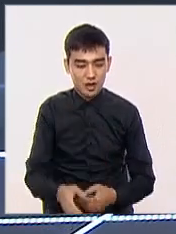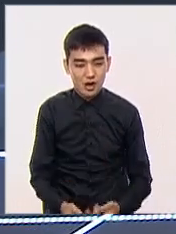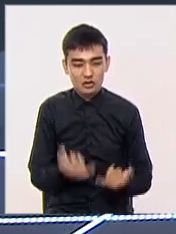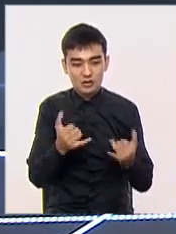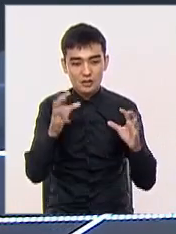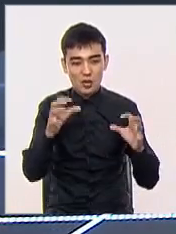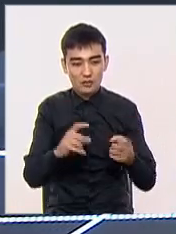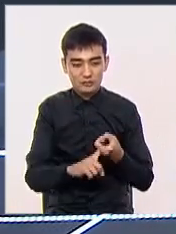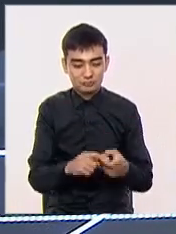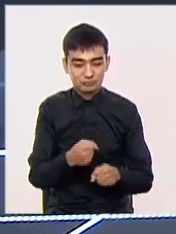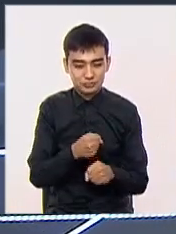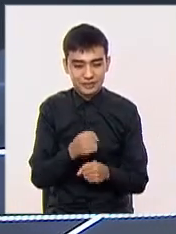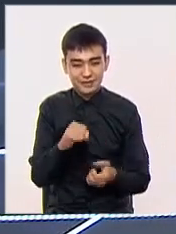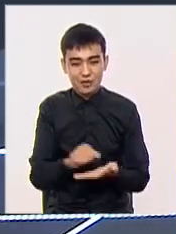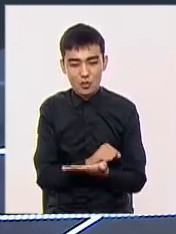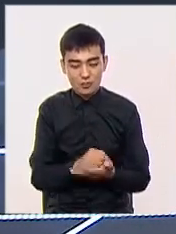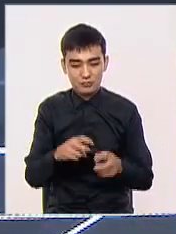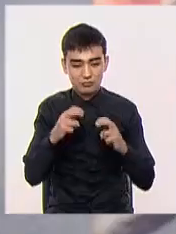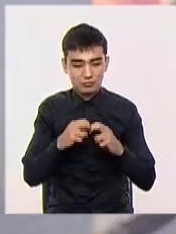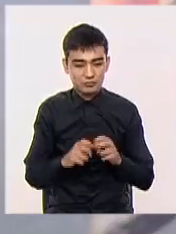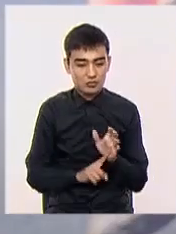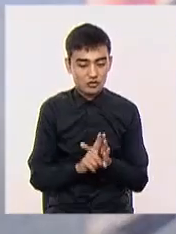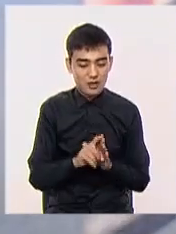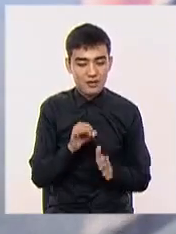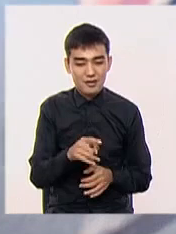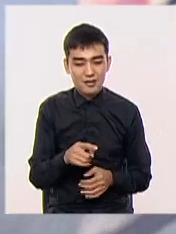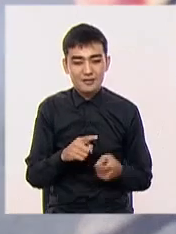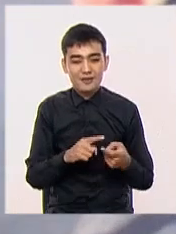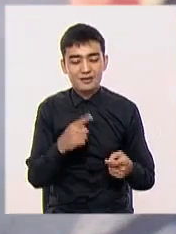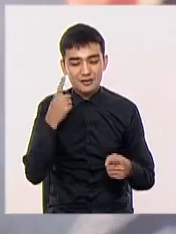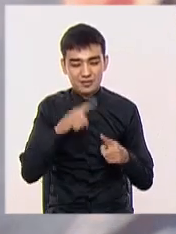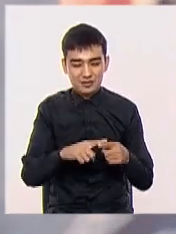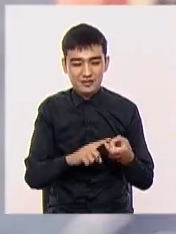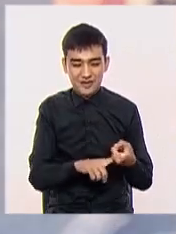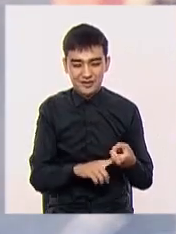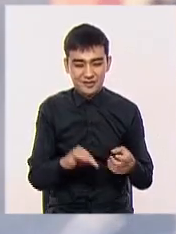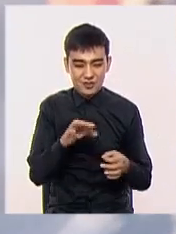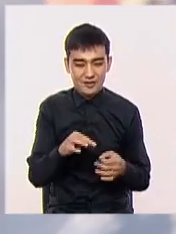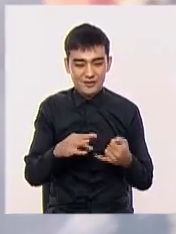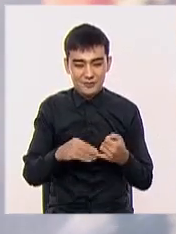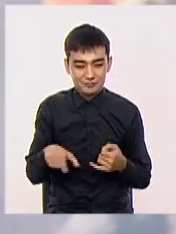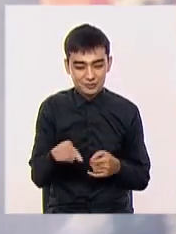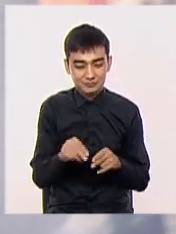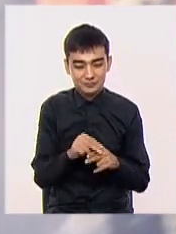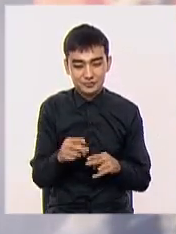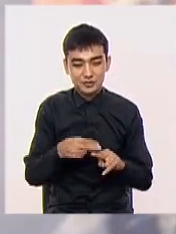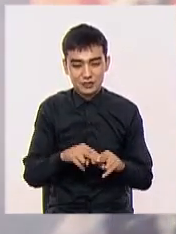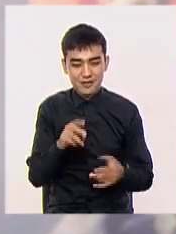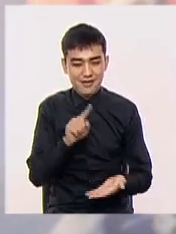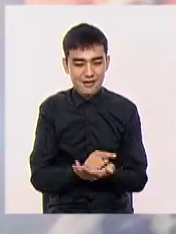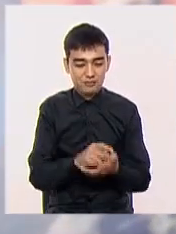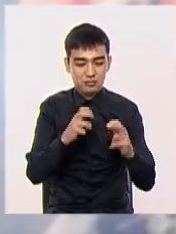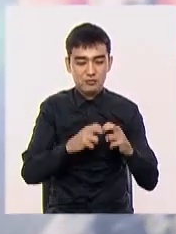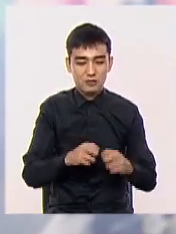заң жобасы әзірленіп, құжат мәжілістің қарауында. Транспортқа қатысты заңда жөнделген жолдарға міндетті түрде сараптама жасалу керек